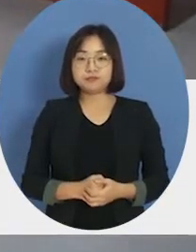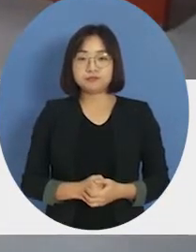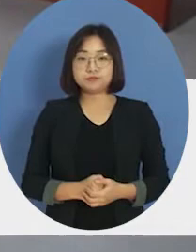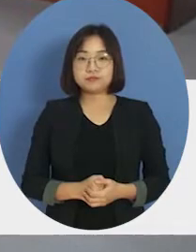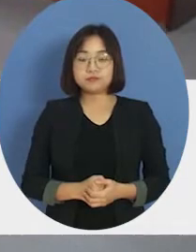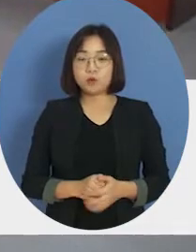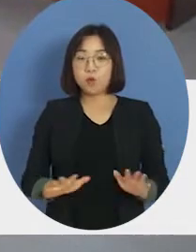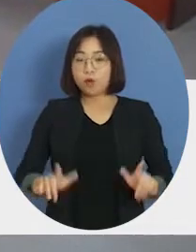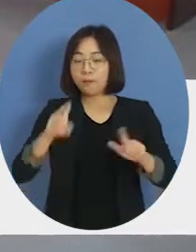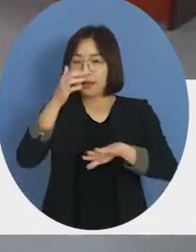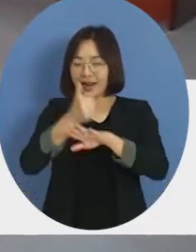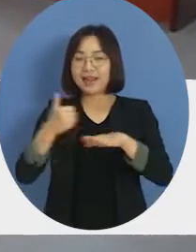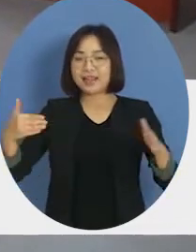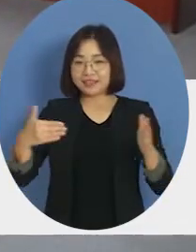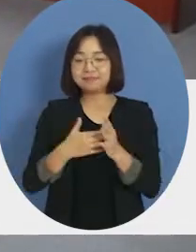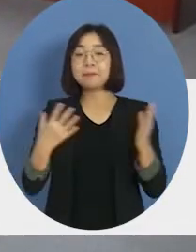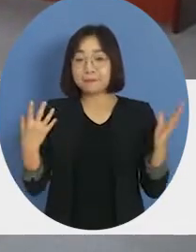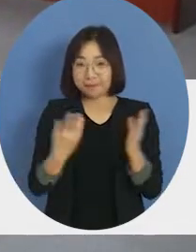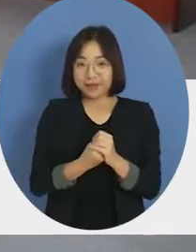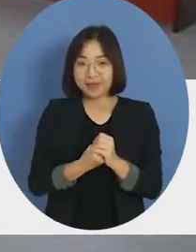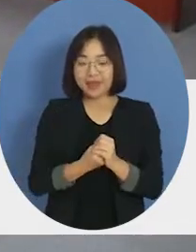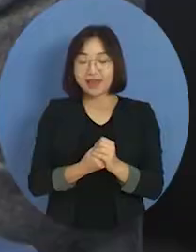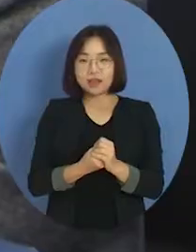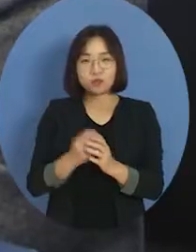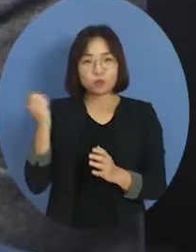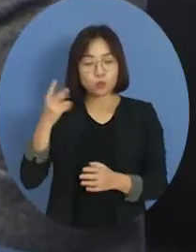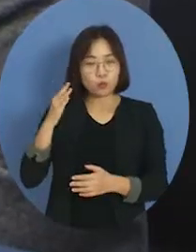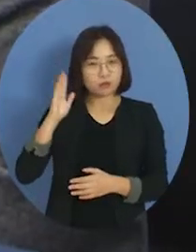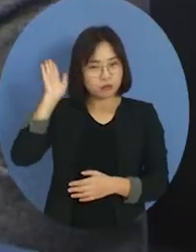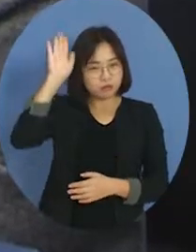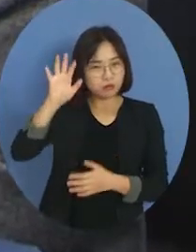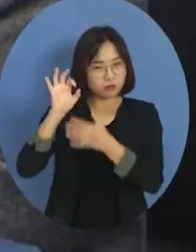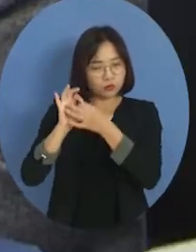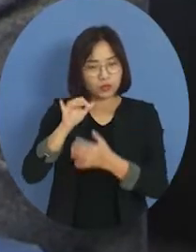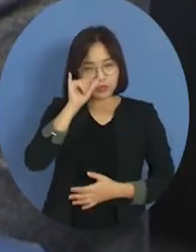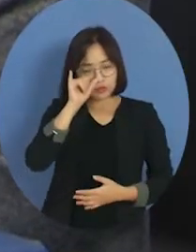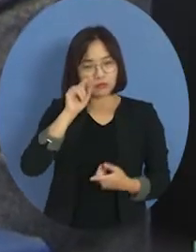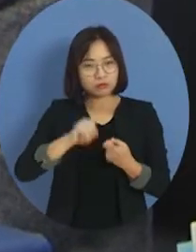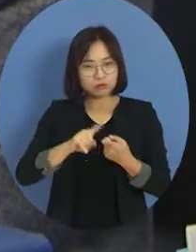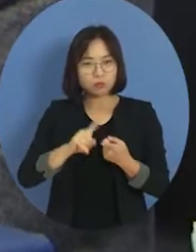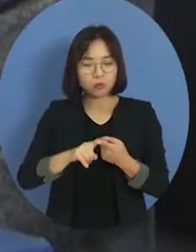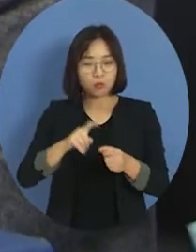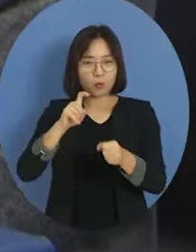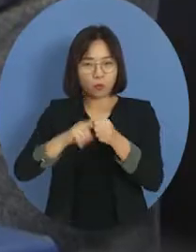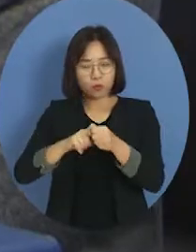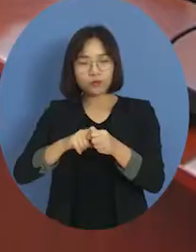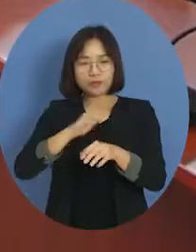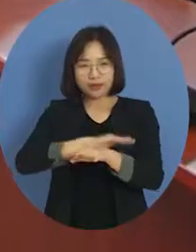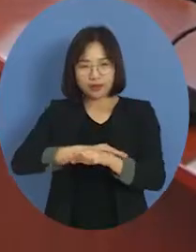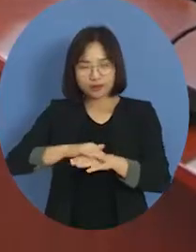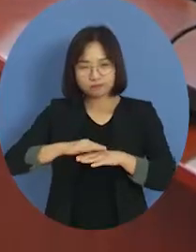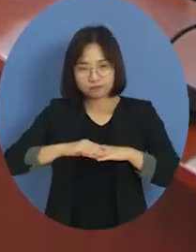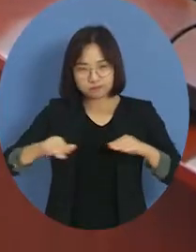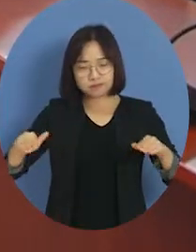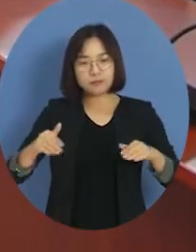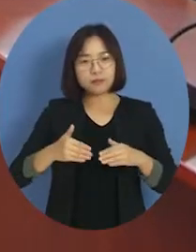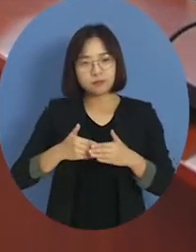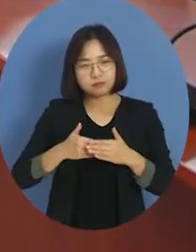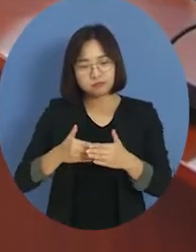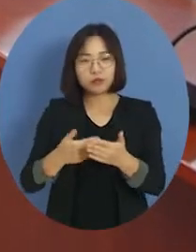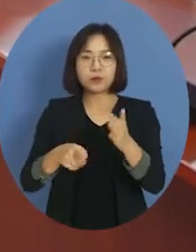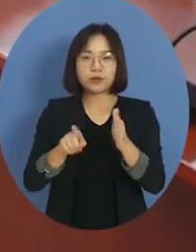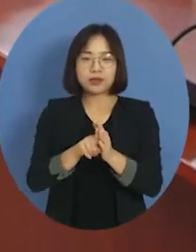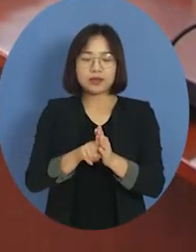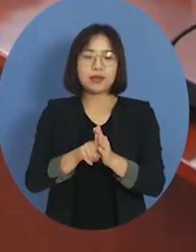추진되는 가운데 금년 말까지 마무리하고 임기 후까지 이어지는 계속 사업도 목표 달성에 차질이 없도록 추진